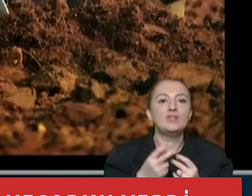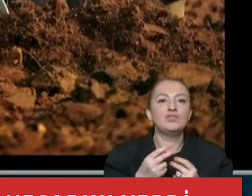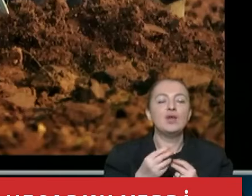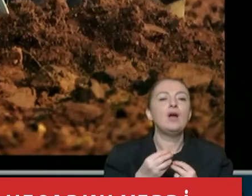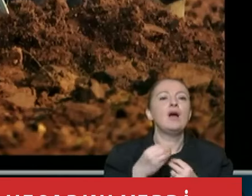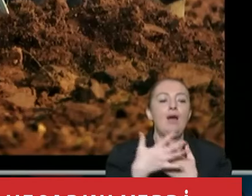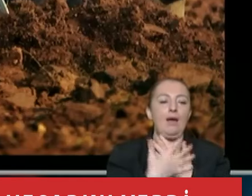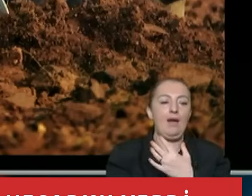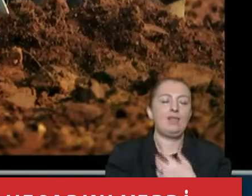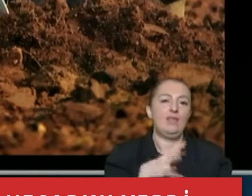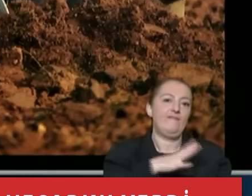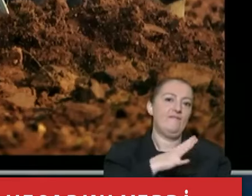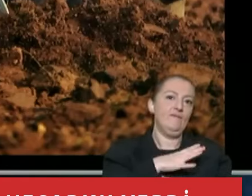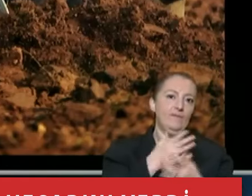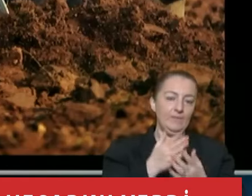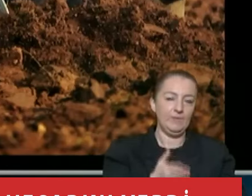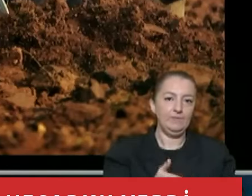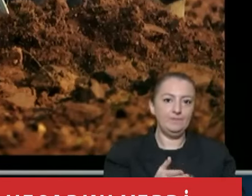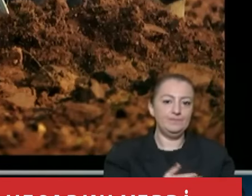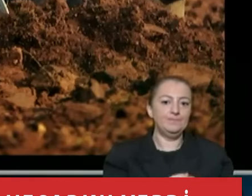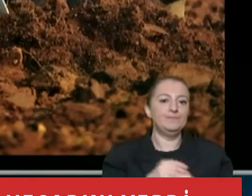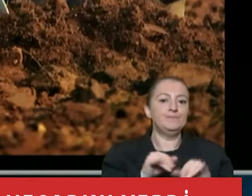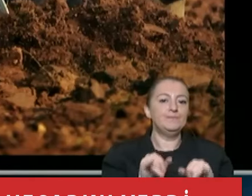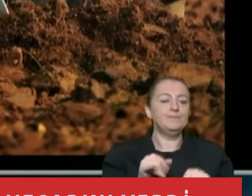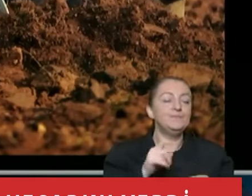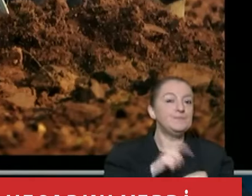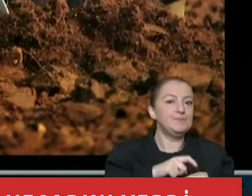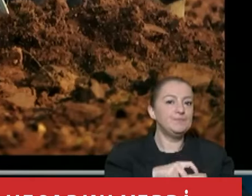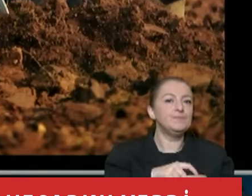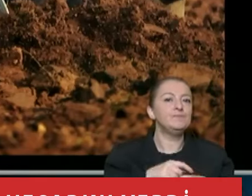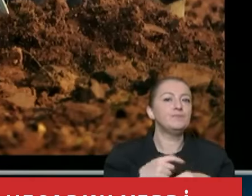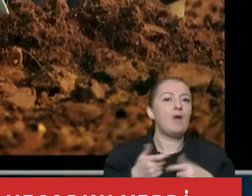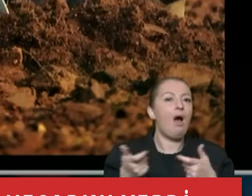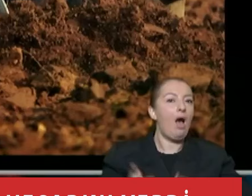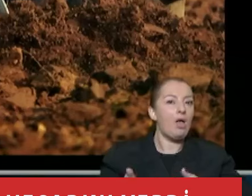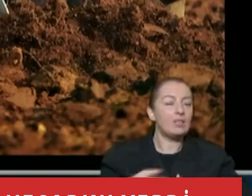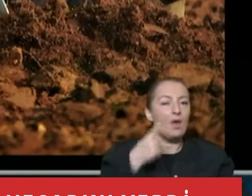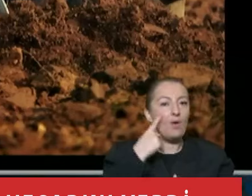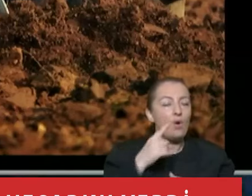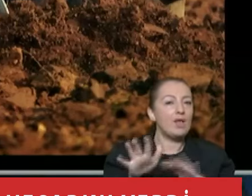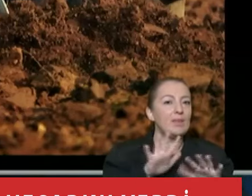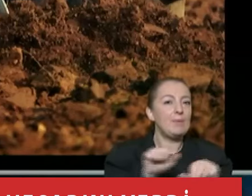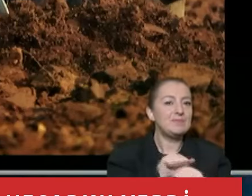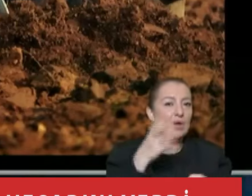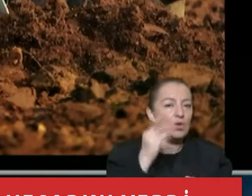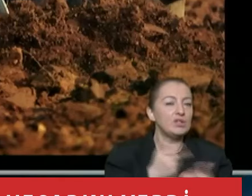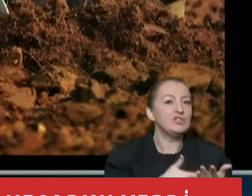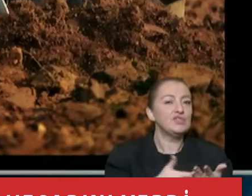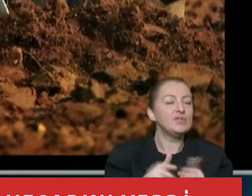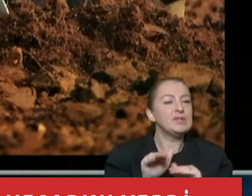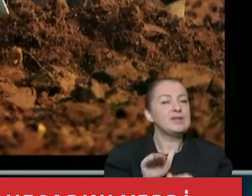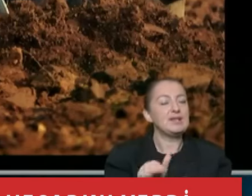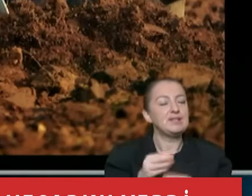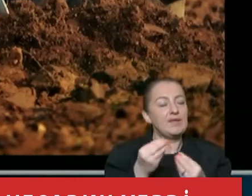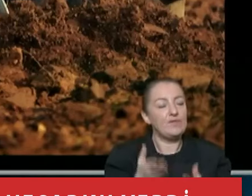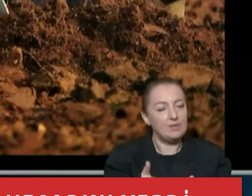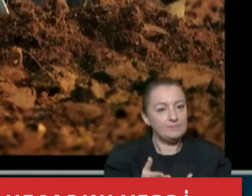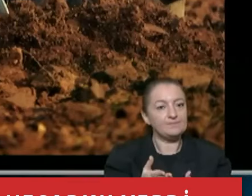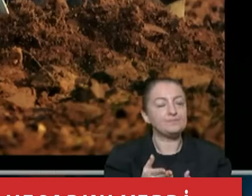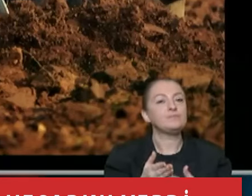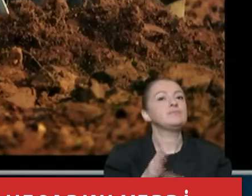İstanbul Büyükşehir Belediyesi aynı zamanda Hatay ilinde depremden zarar gören çiftçilerimize de destek sunmakta